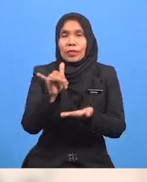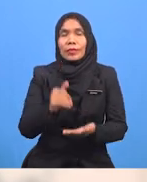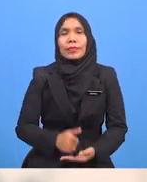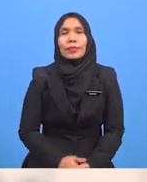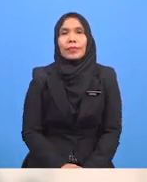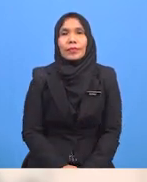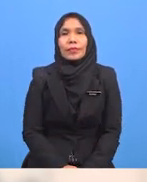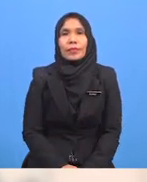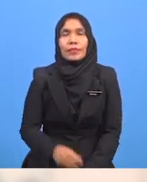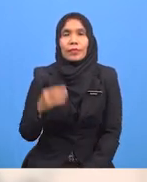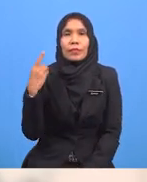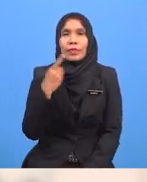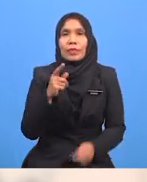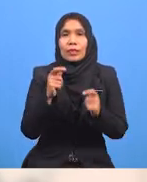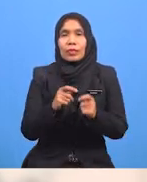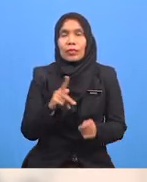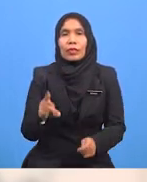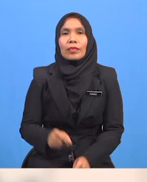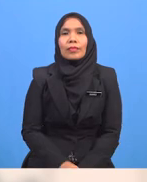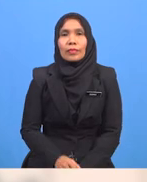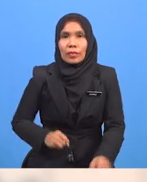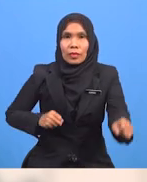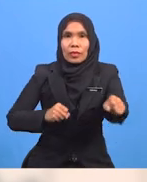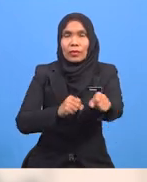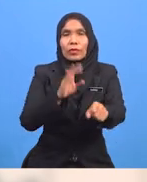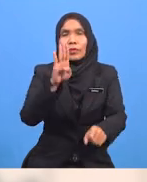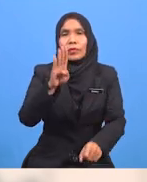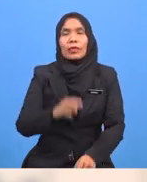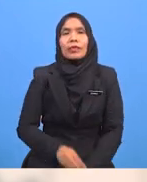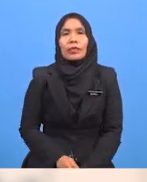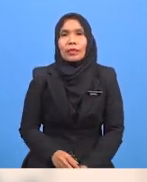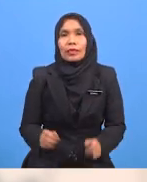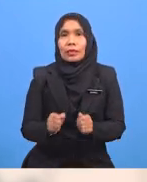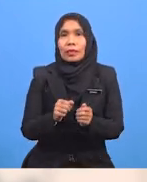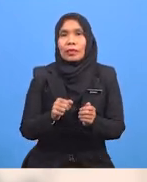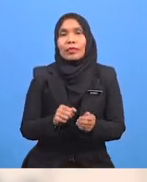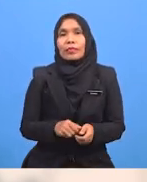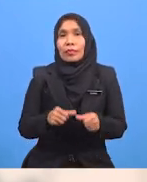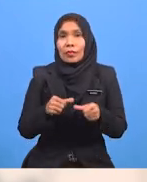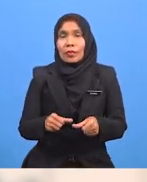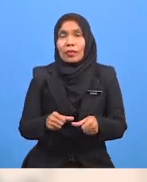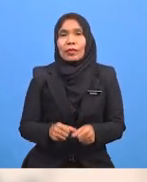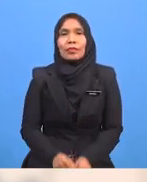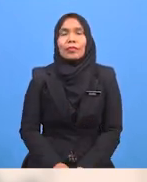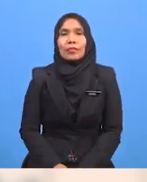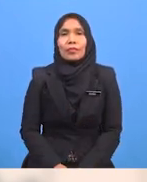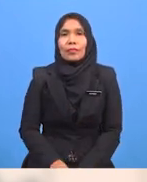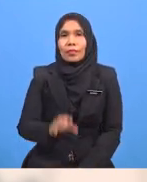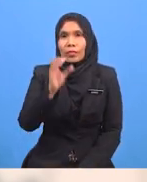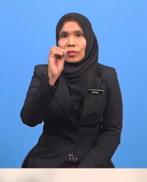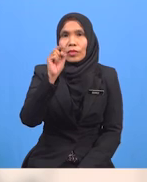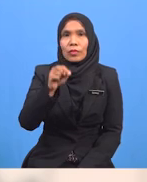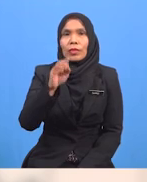Kita tentukan sudut B dengan menekan pada calculated the chef sign kosong